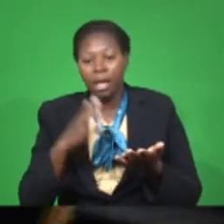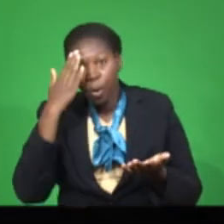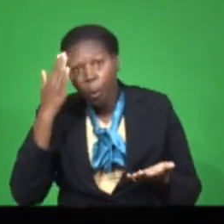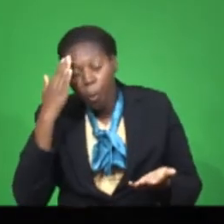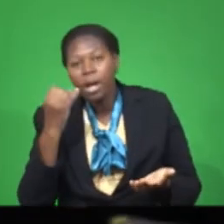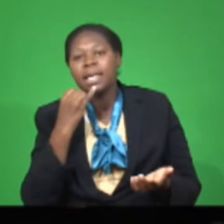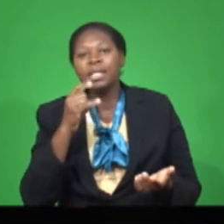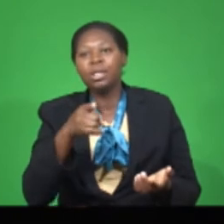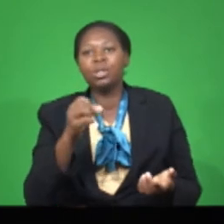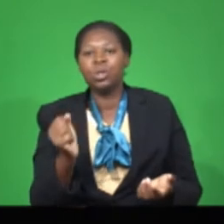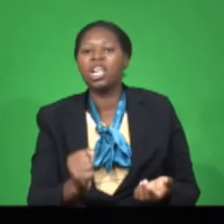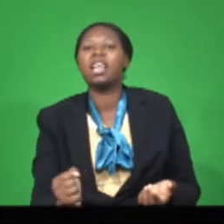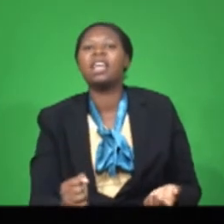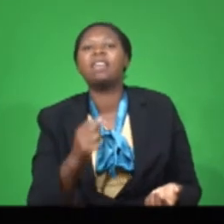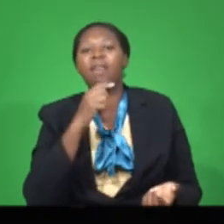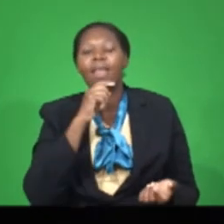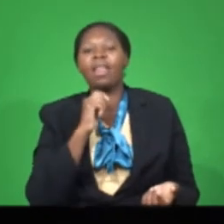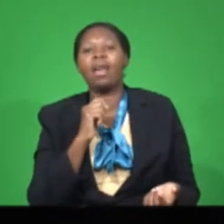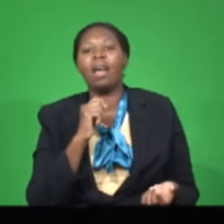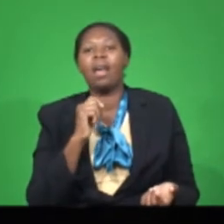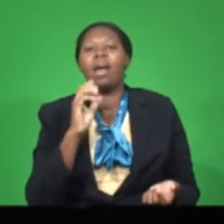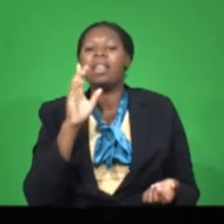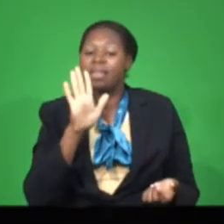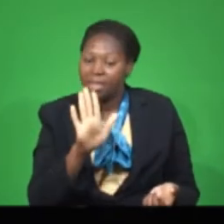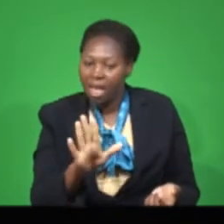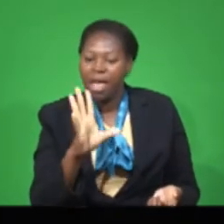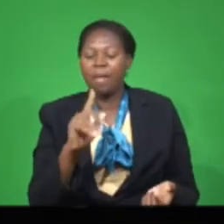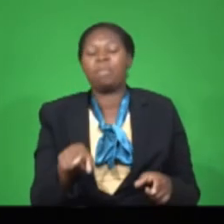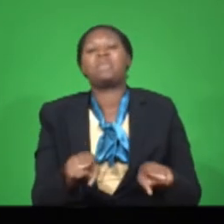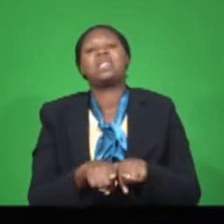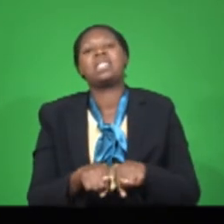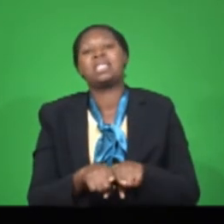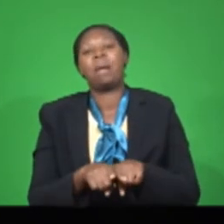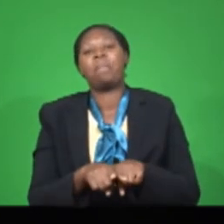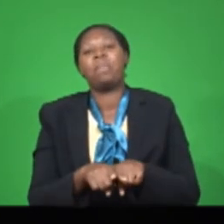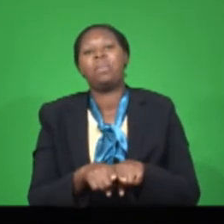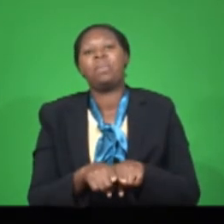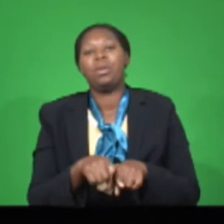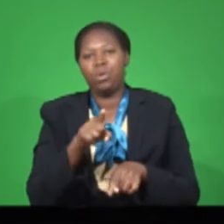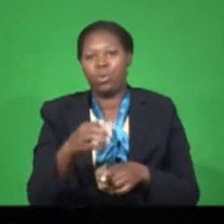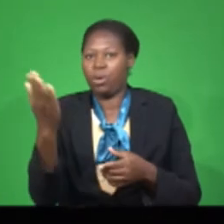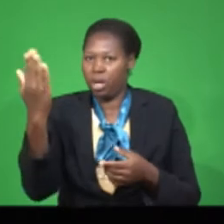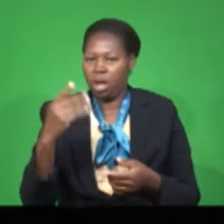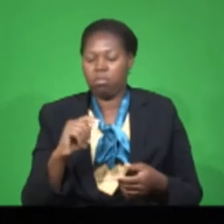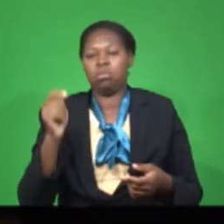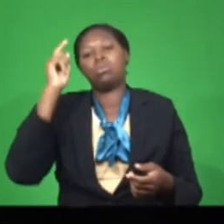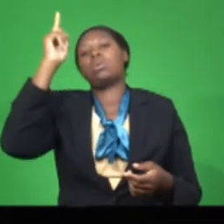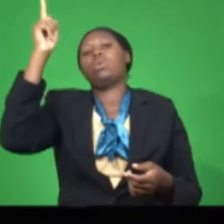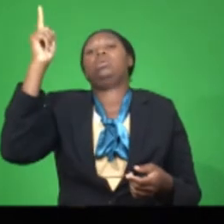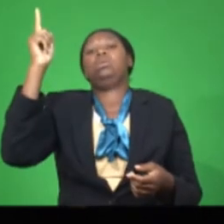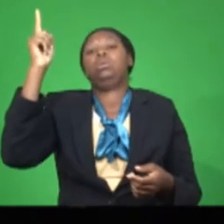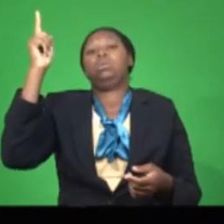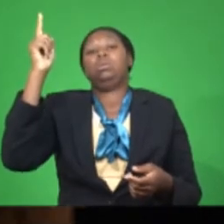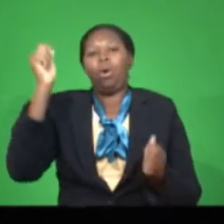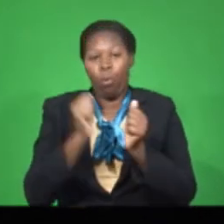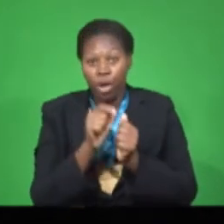muchimiro icho. Uri muchimiro icho manje. Wouya kuna Mwari. Mwari anokugamuchira. Ende Jesu akasungunuka.